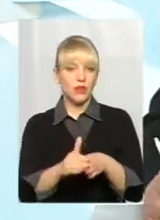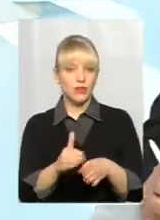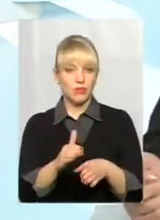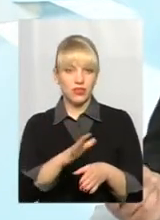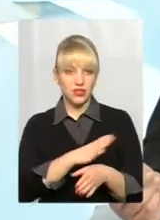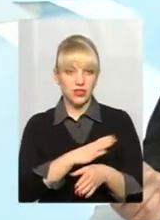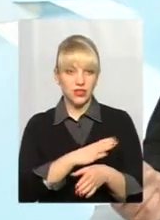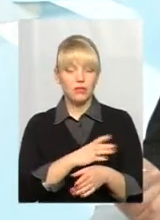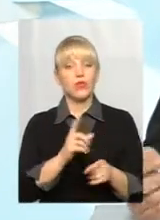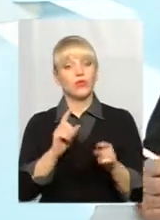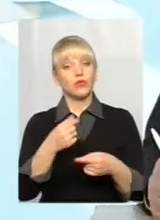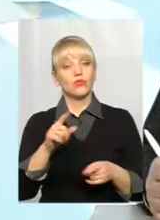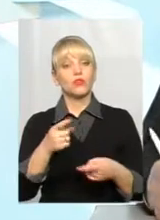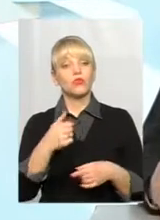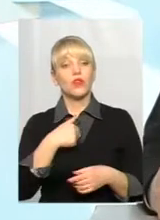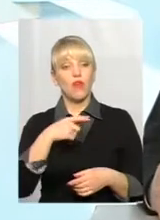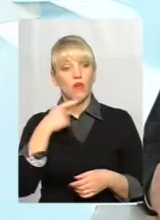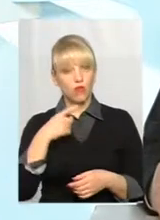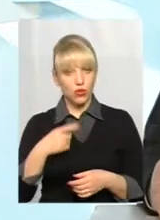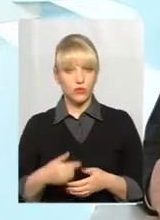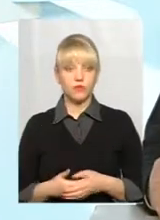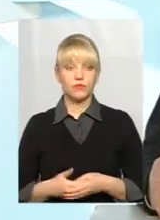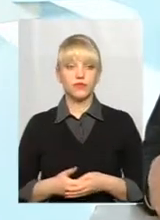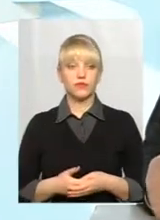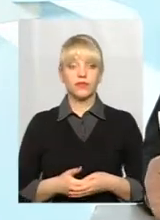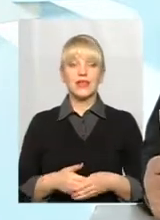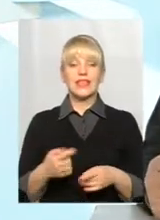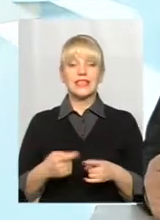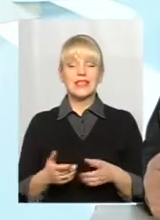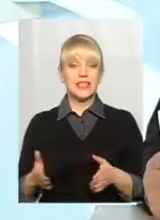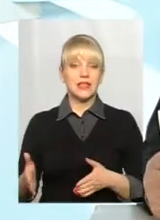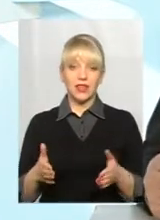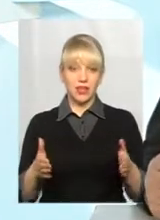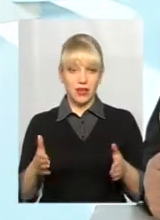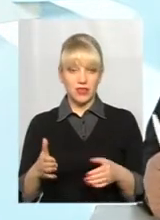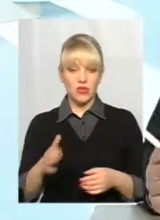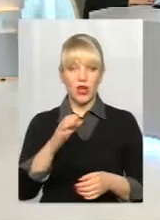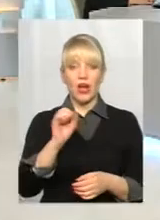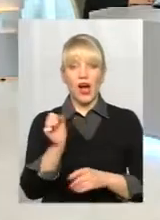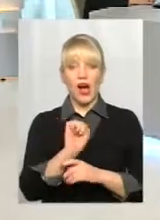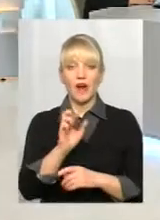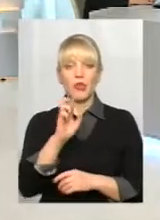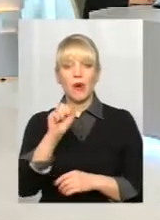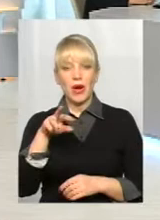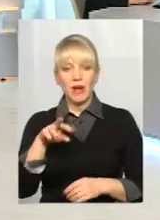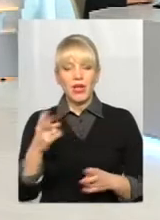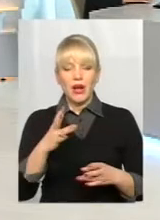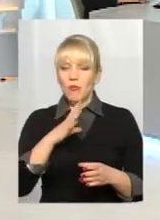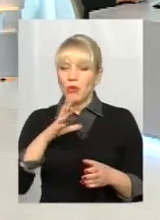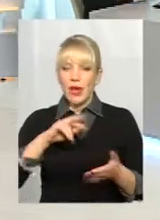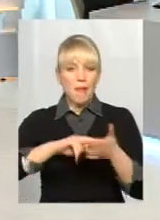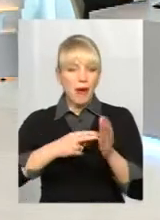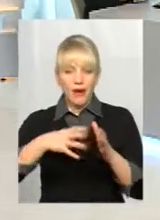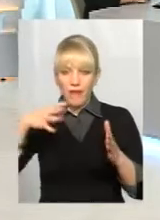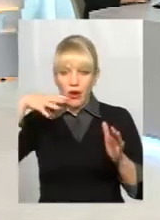Тому я через що говорю, що даної траси, даного автобану має бути все передбачено,